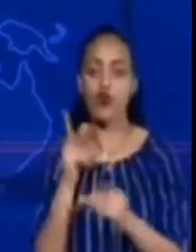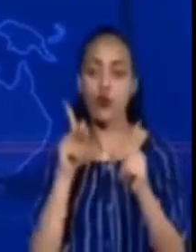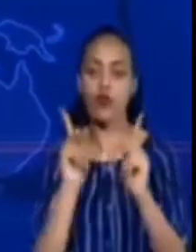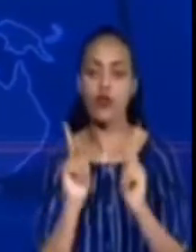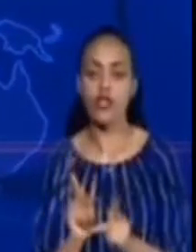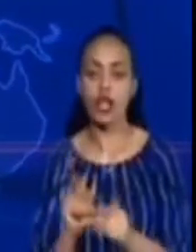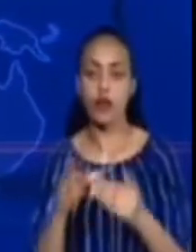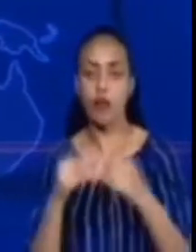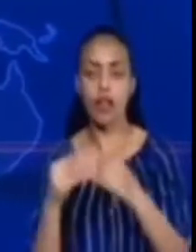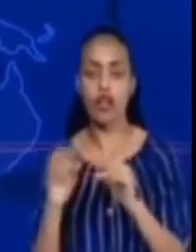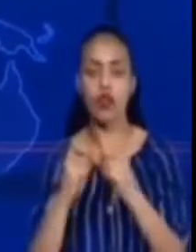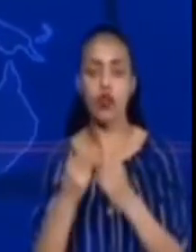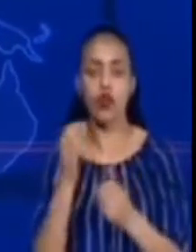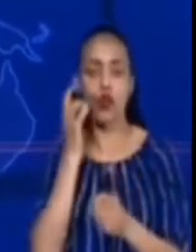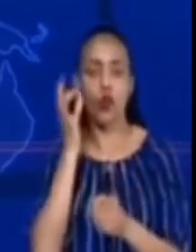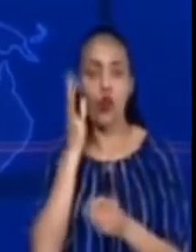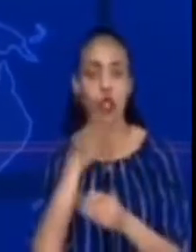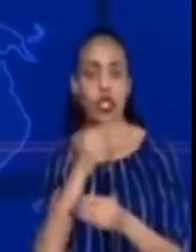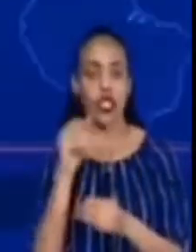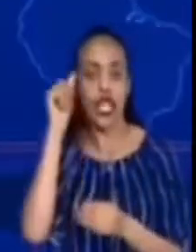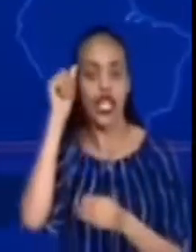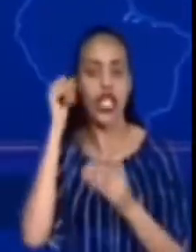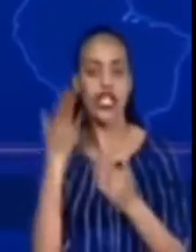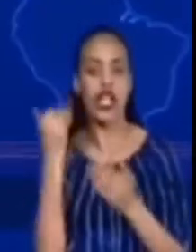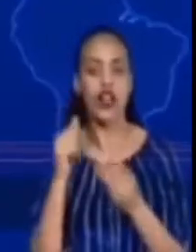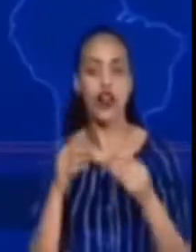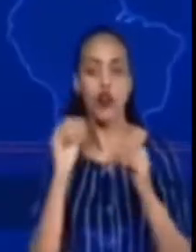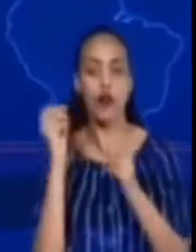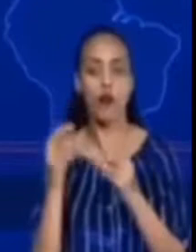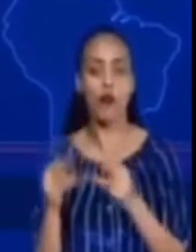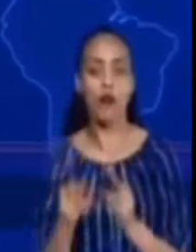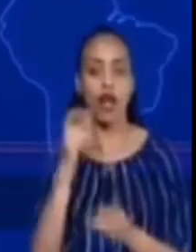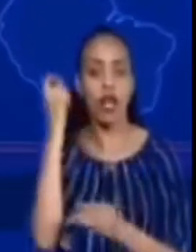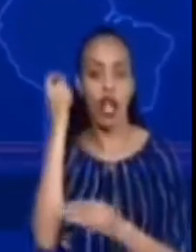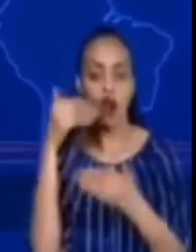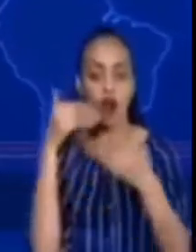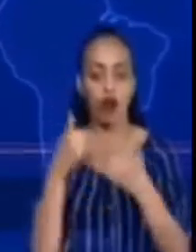ታረዱ ይላል ማን ያረደው ሙስሊም ክርስቲያን አርዷል